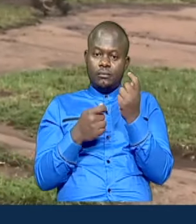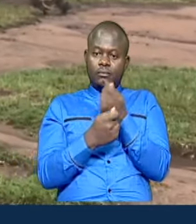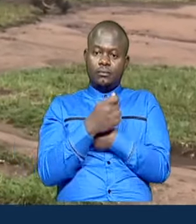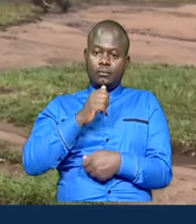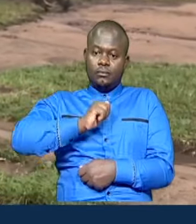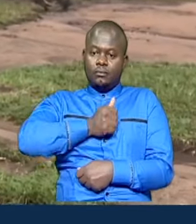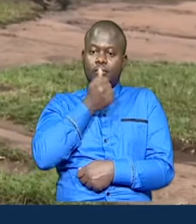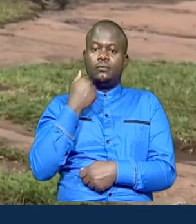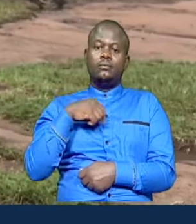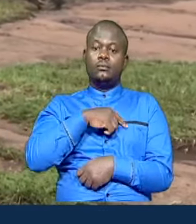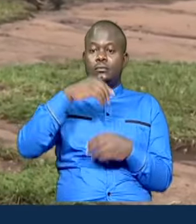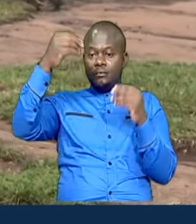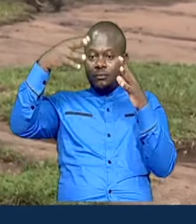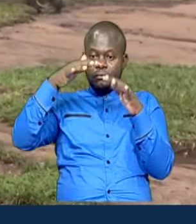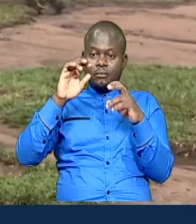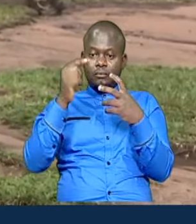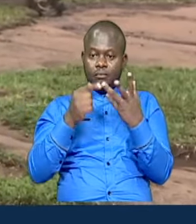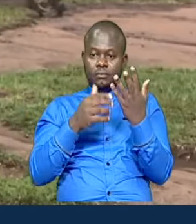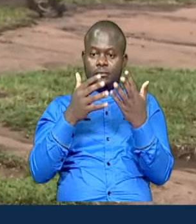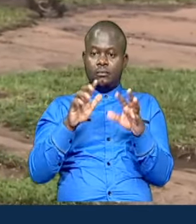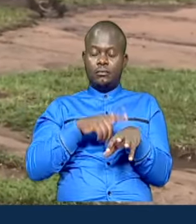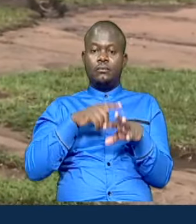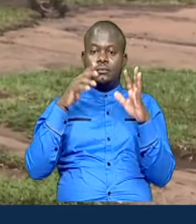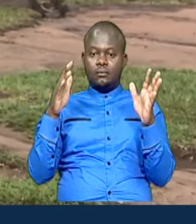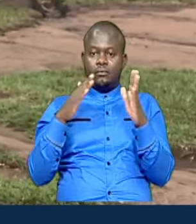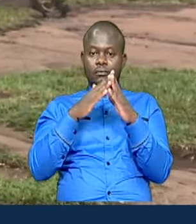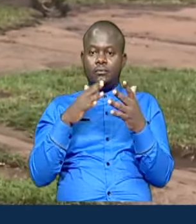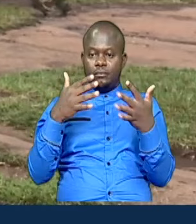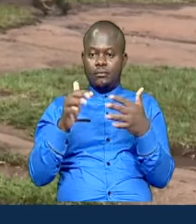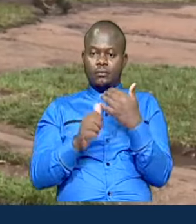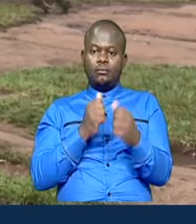birimo kugaragara ko ari ibintu bimaze igihe urumva inzu zigiye kuzuza imyaka